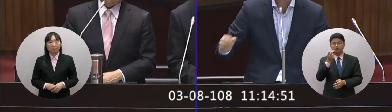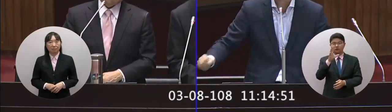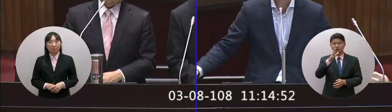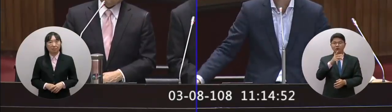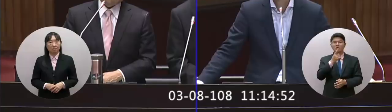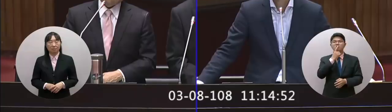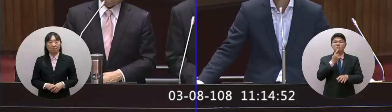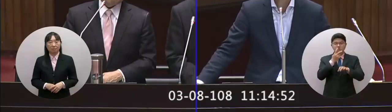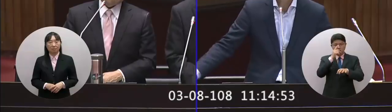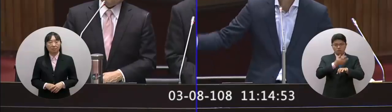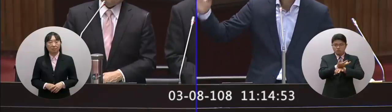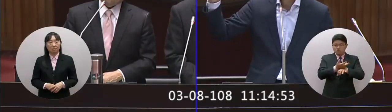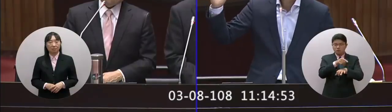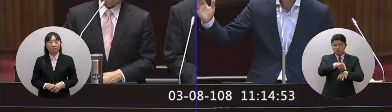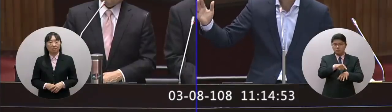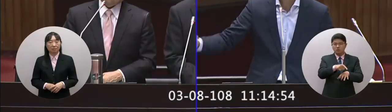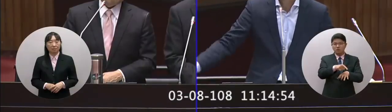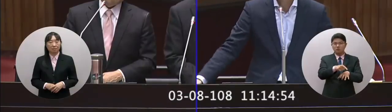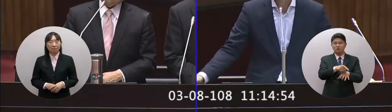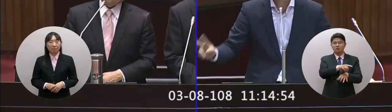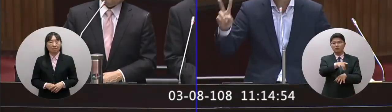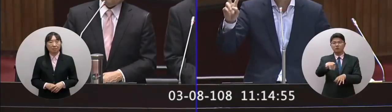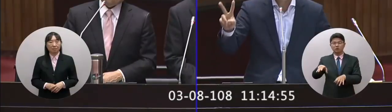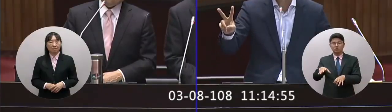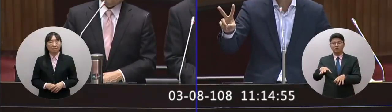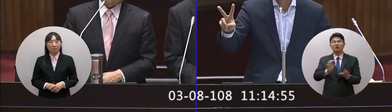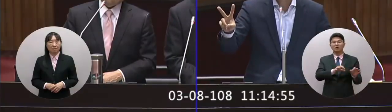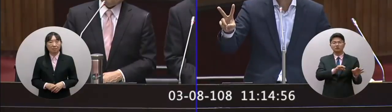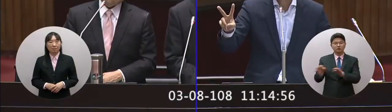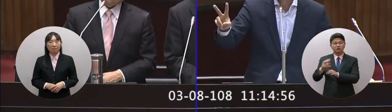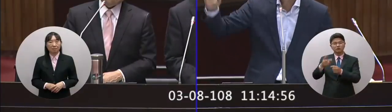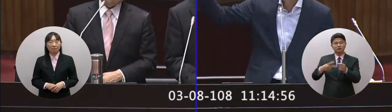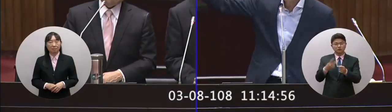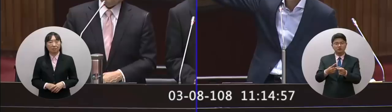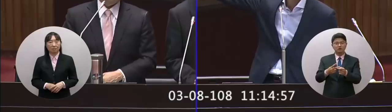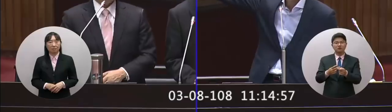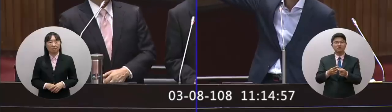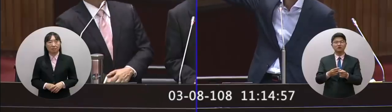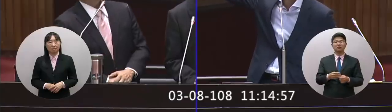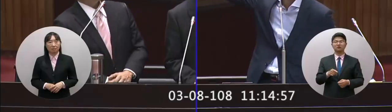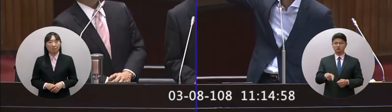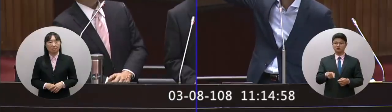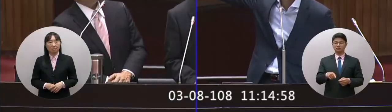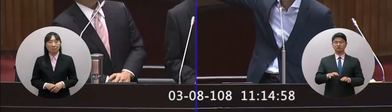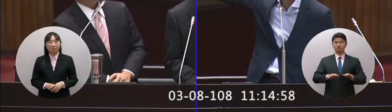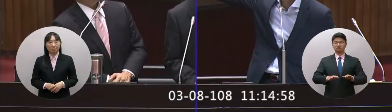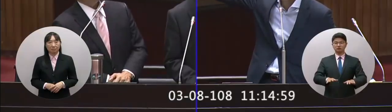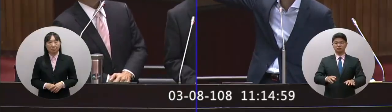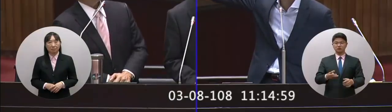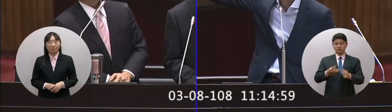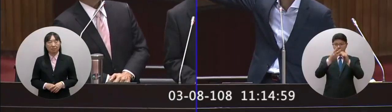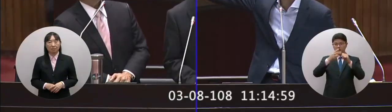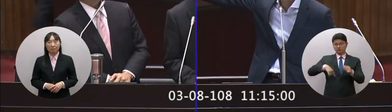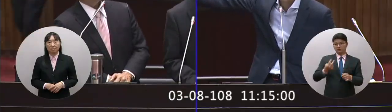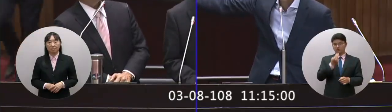藻礁群体。也就是说，现在已经延宕2年了，所以势必包括第三天